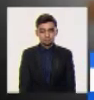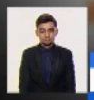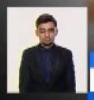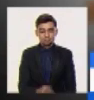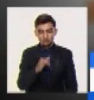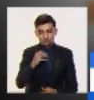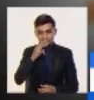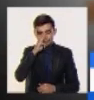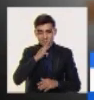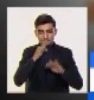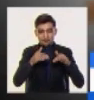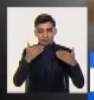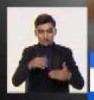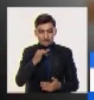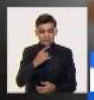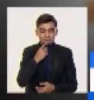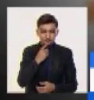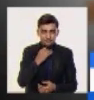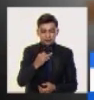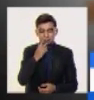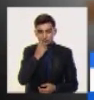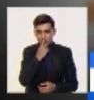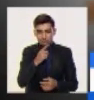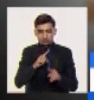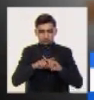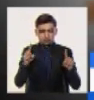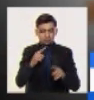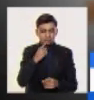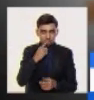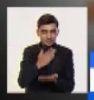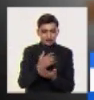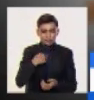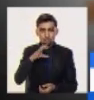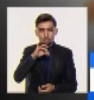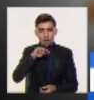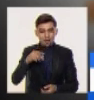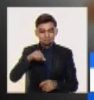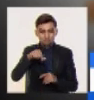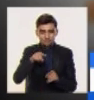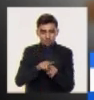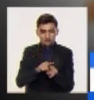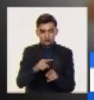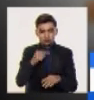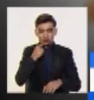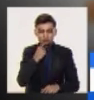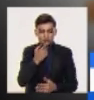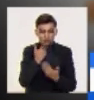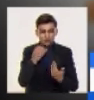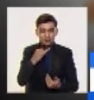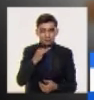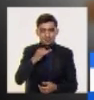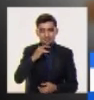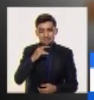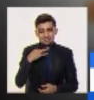Уже 3 месяца обоняние и во рту вкус чего-то. Я именно соль не чувствую до сих пор, а сын запахи. Это было летом,